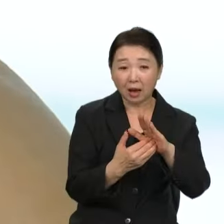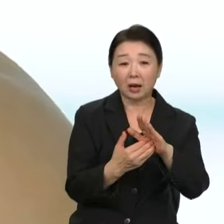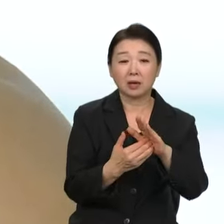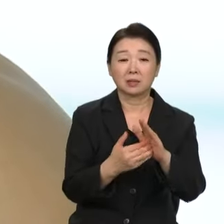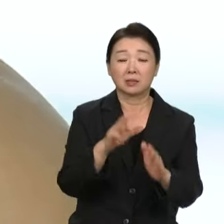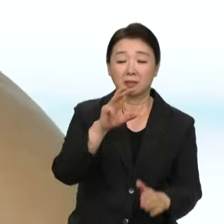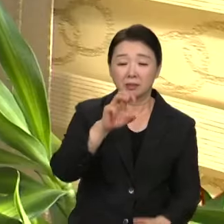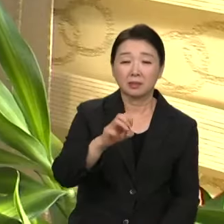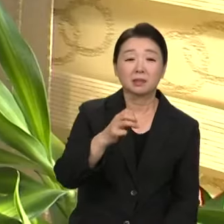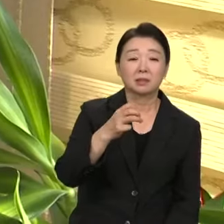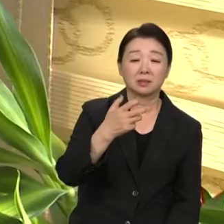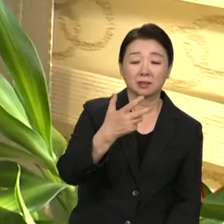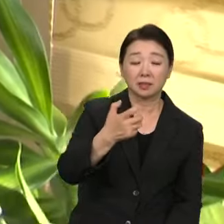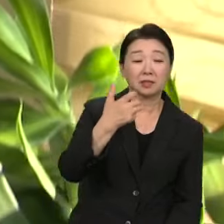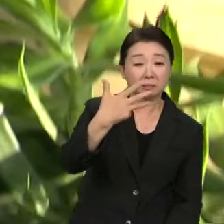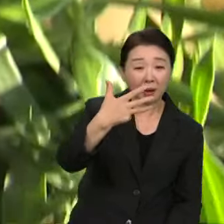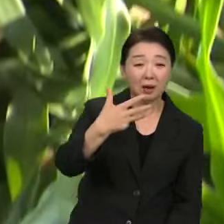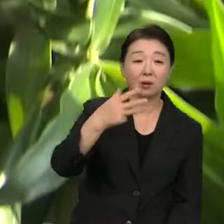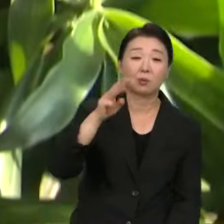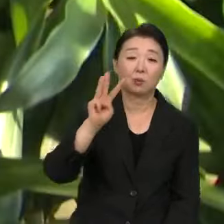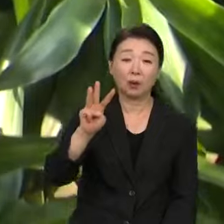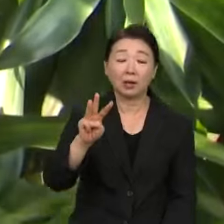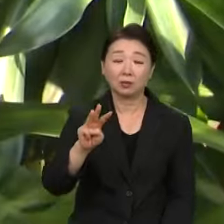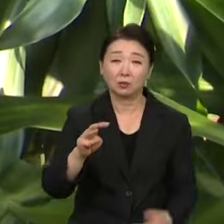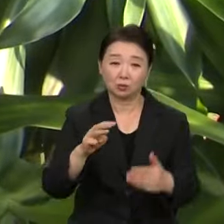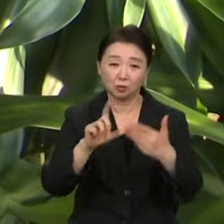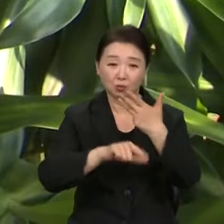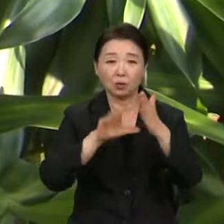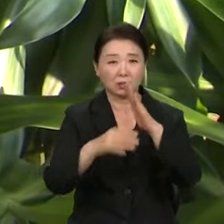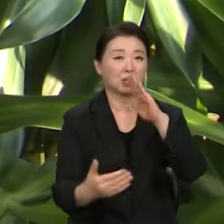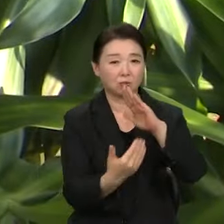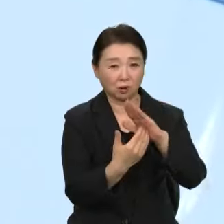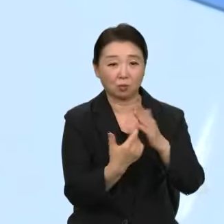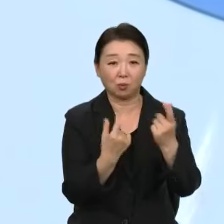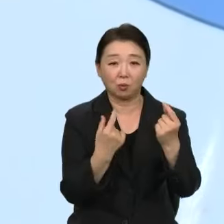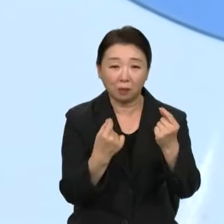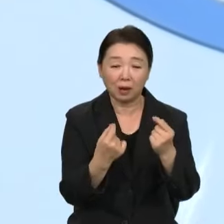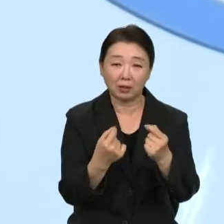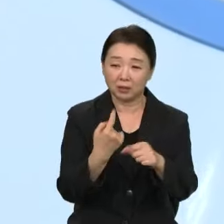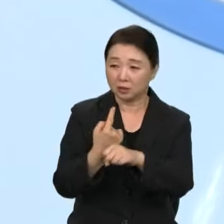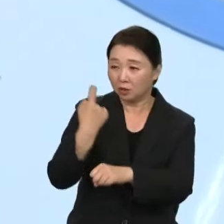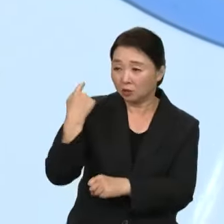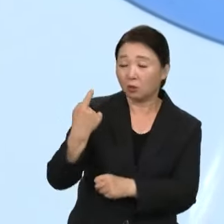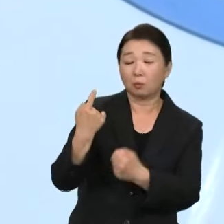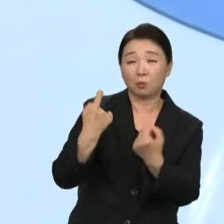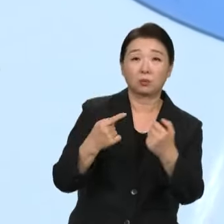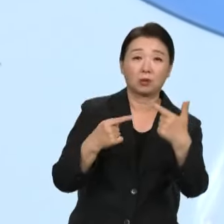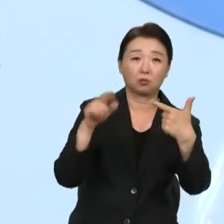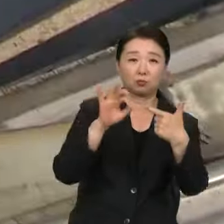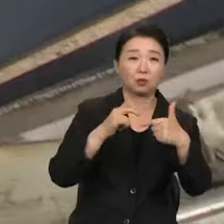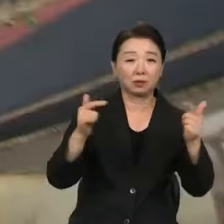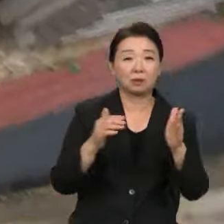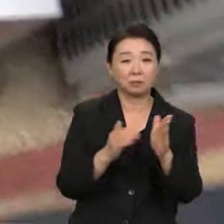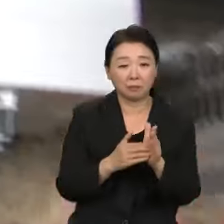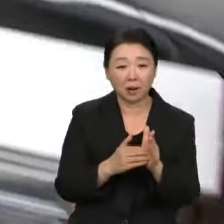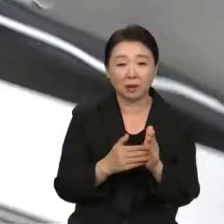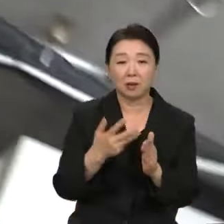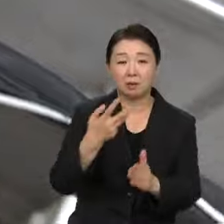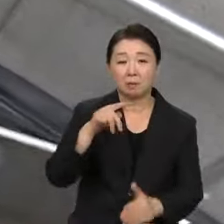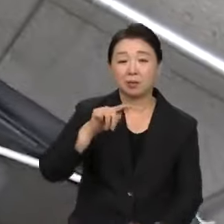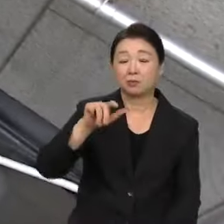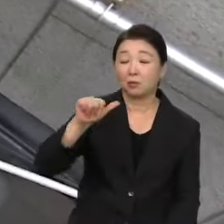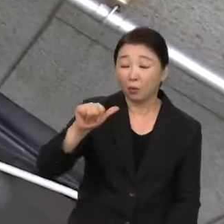78g 9월 기준 역대 최대치를 기록했습니다 1년 전보단 6% 늘었고 80.5 gw